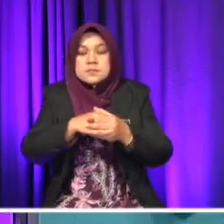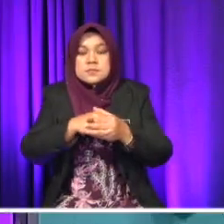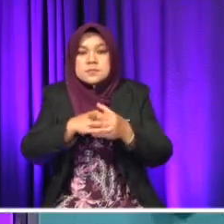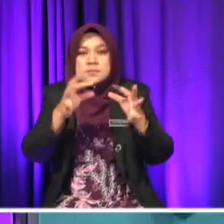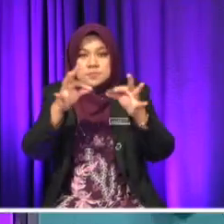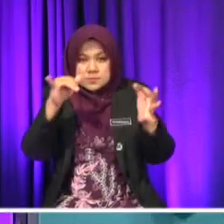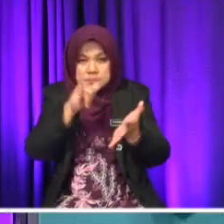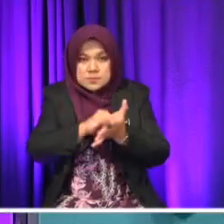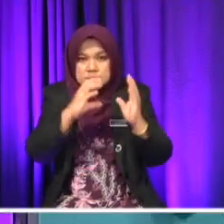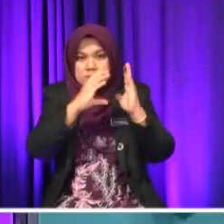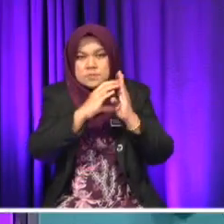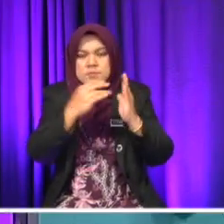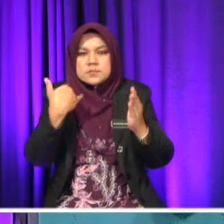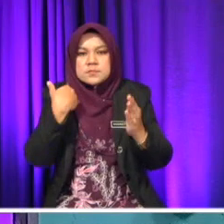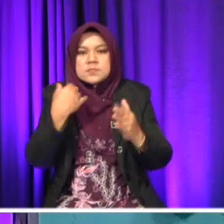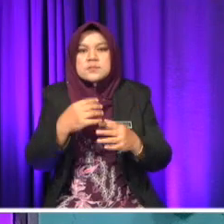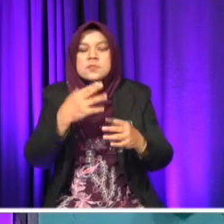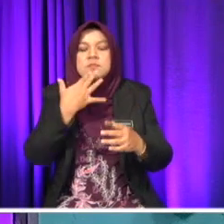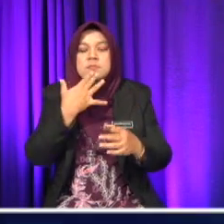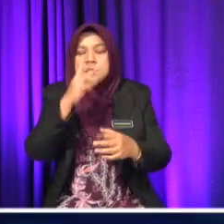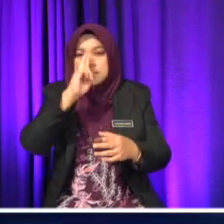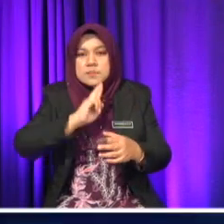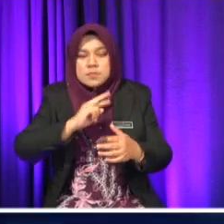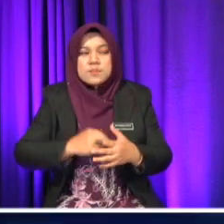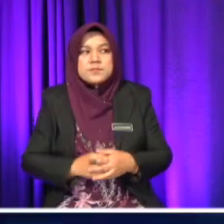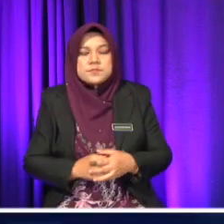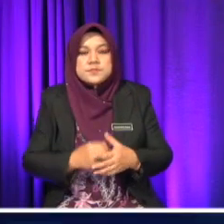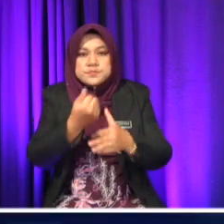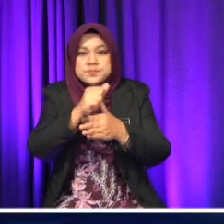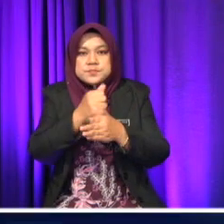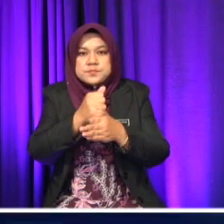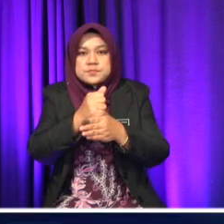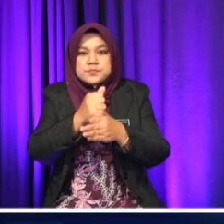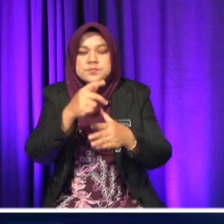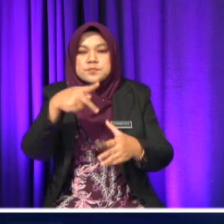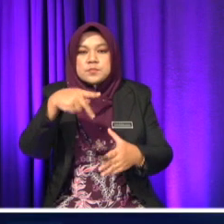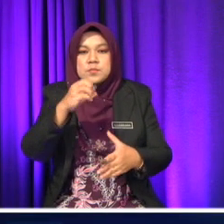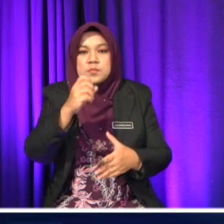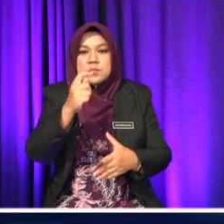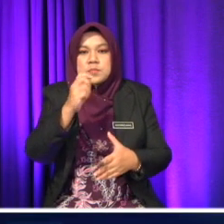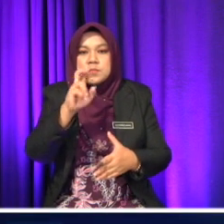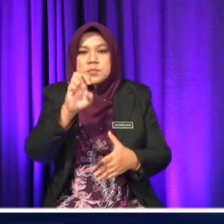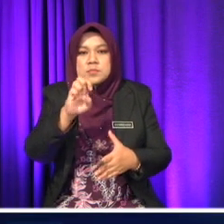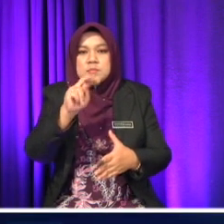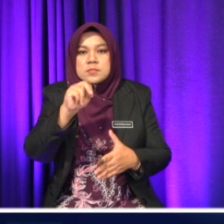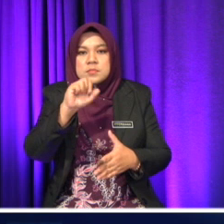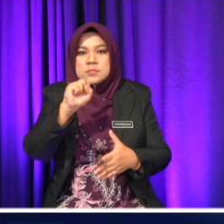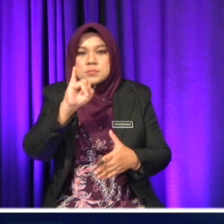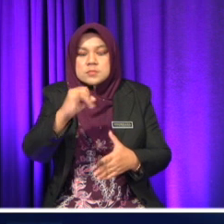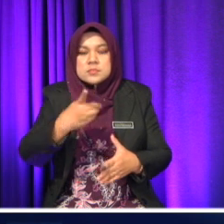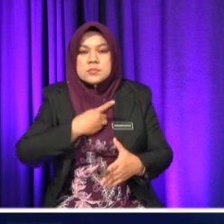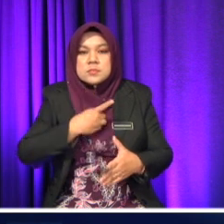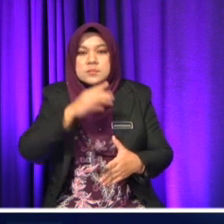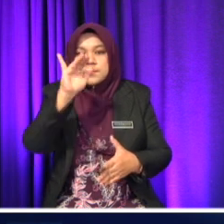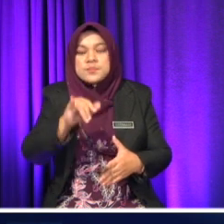pada beberapa istilah itu merupakan antara potensi diri yang perlu murid-murid ada ya sebagai gulungan beliau